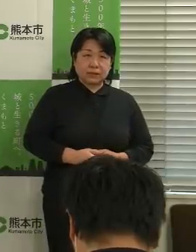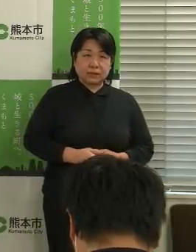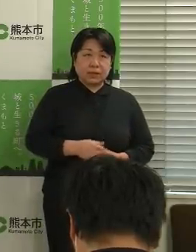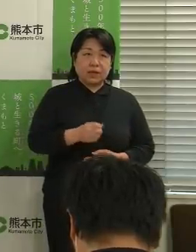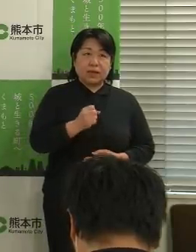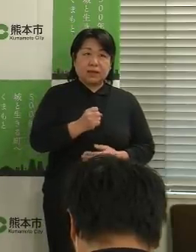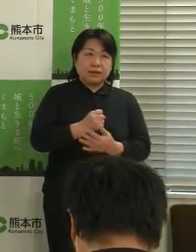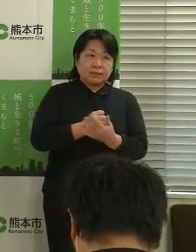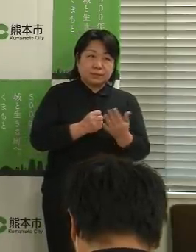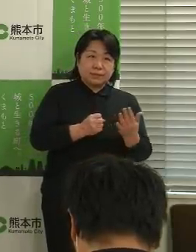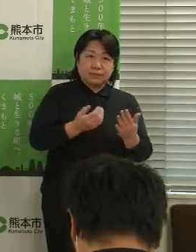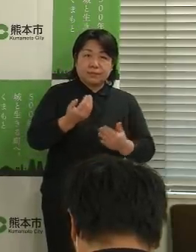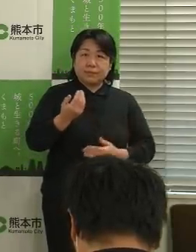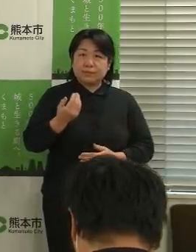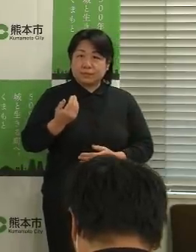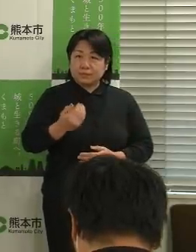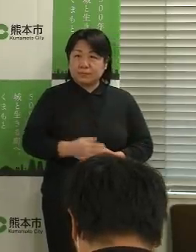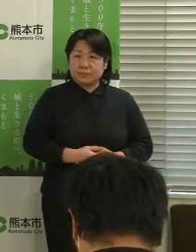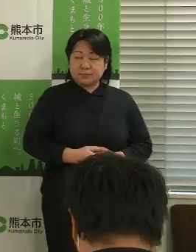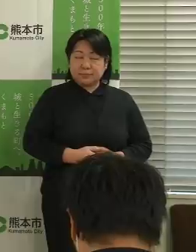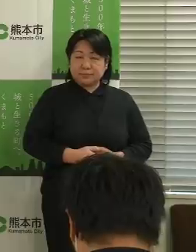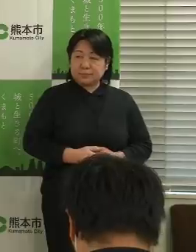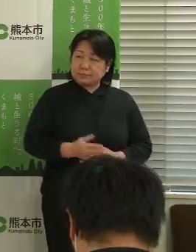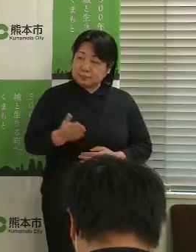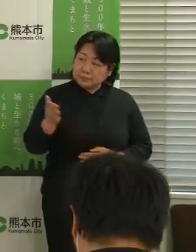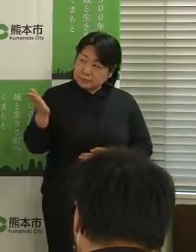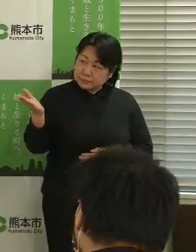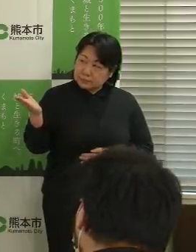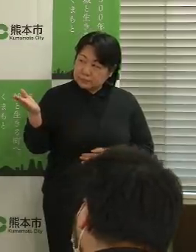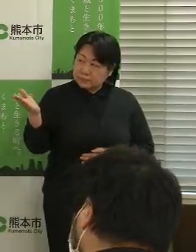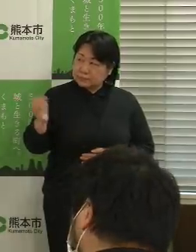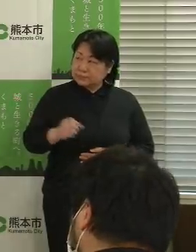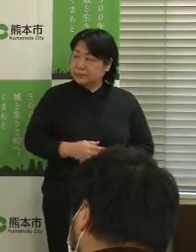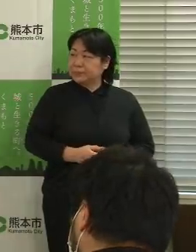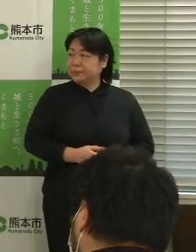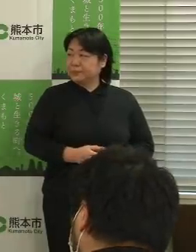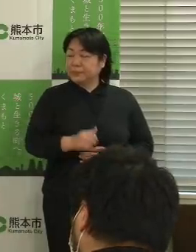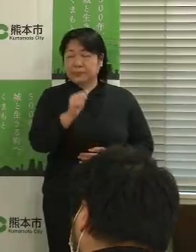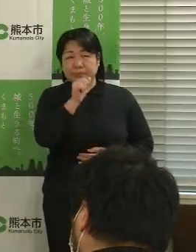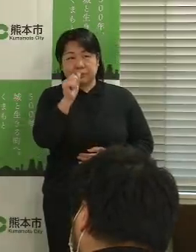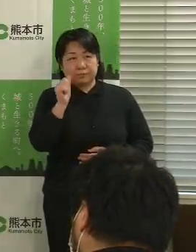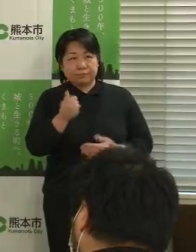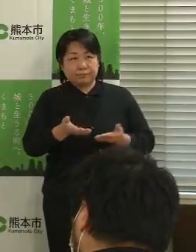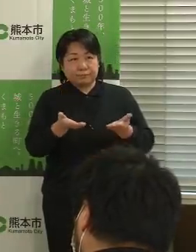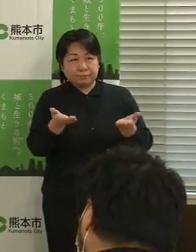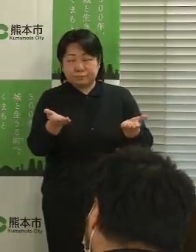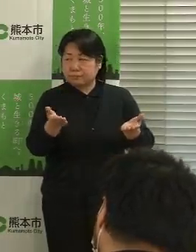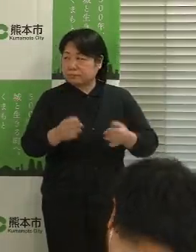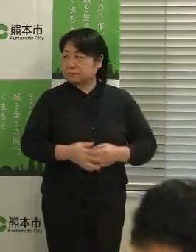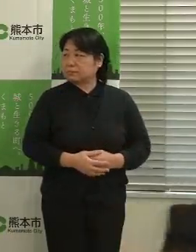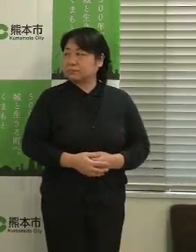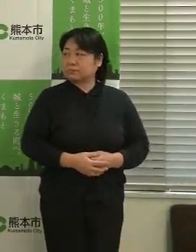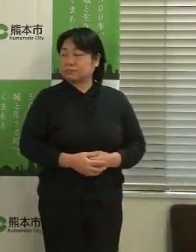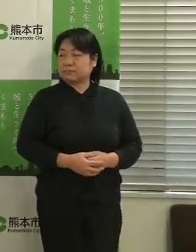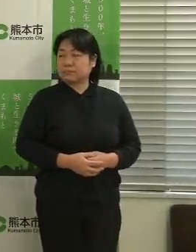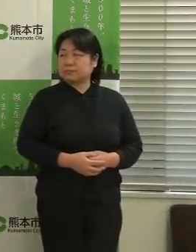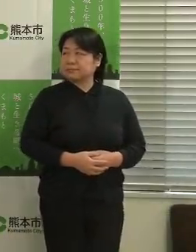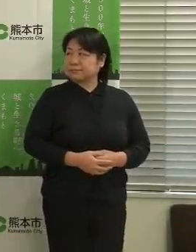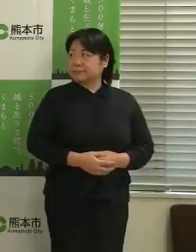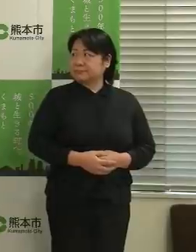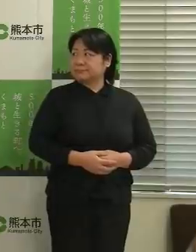、これを皆様方にご紹介をさせていただきたいと思います。